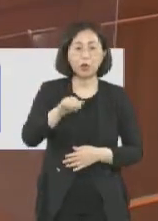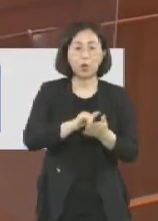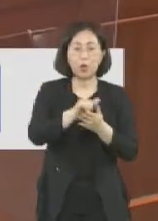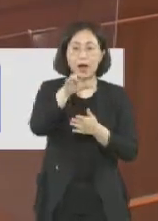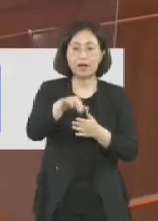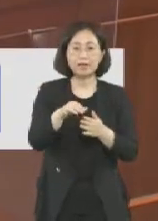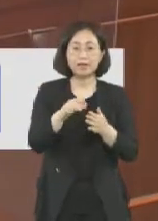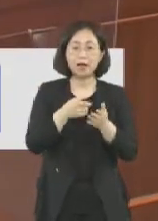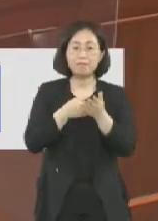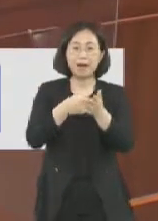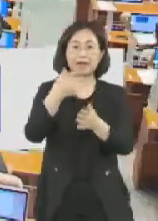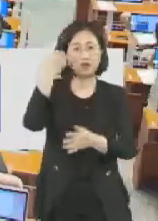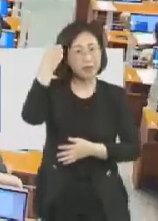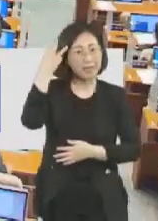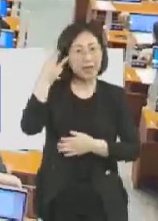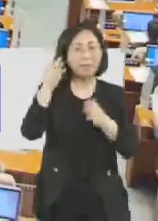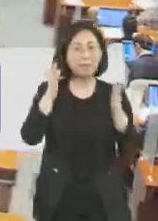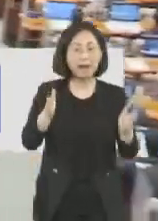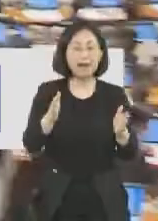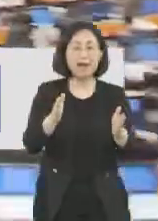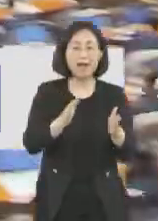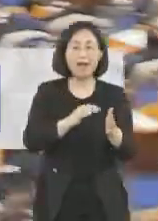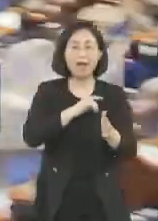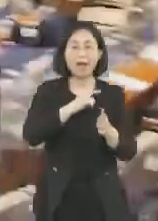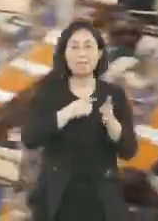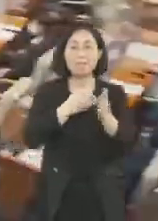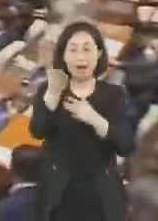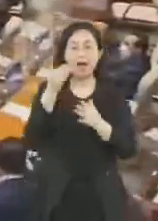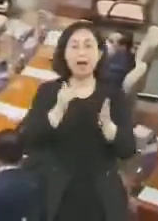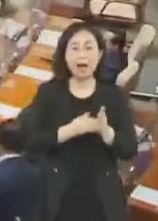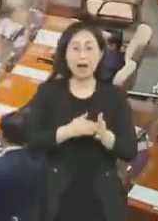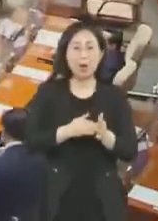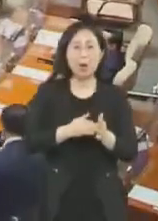특별법은 발의 93일 만에, 한전공대